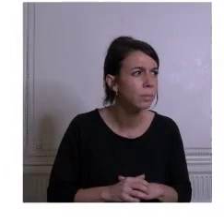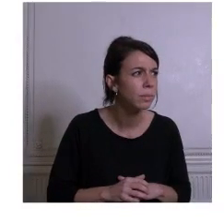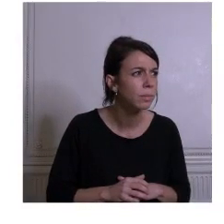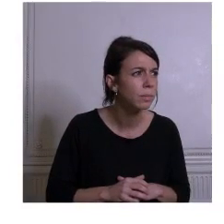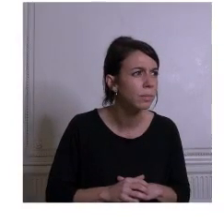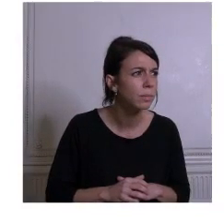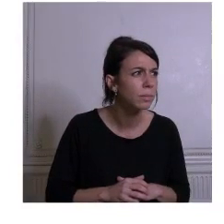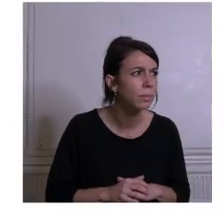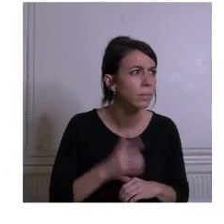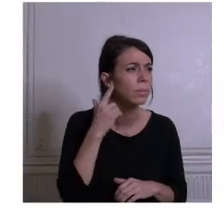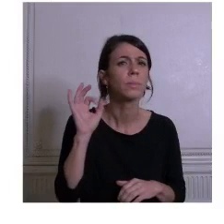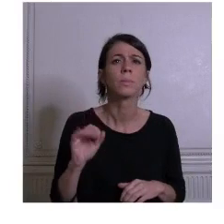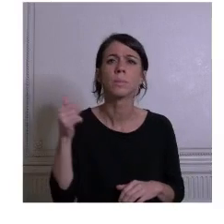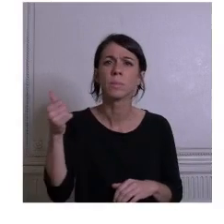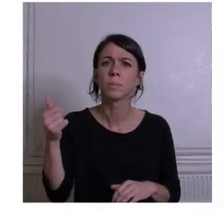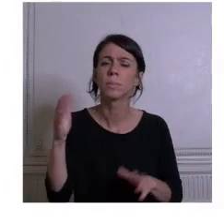collègue. Alors,